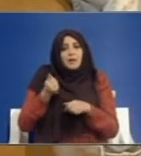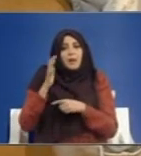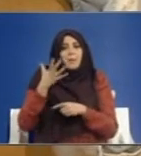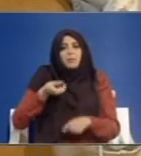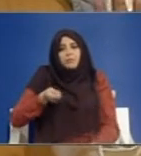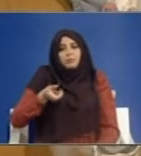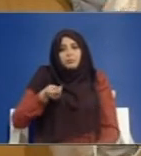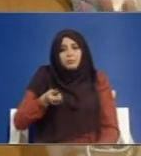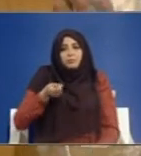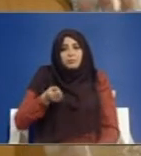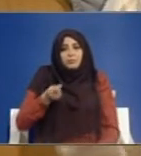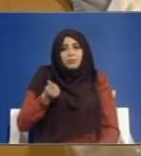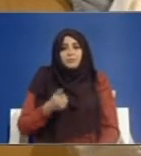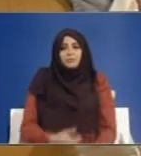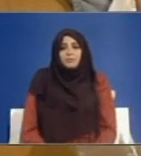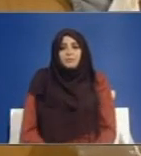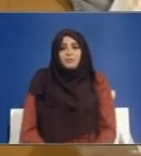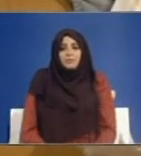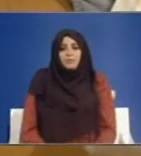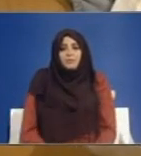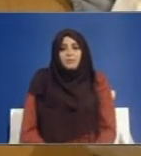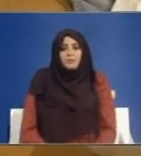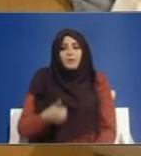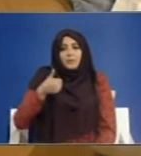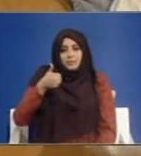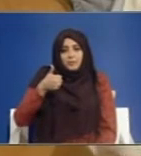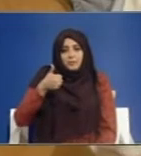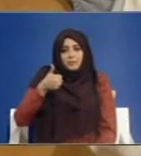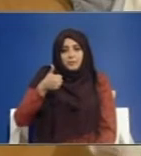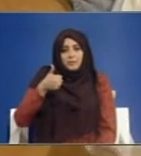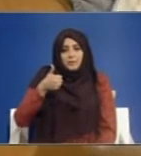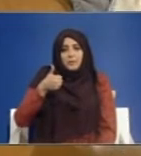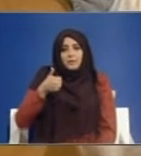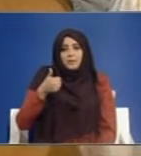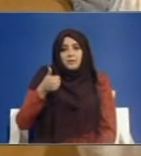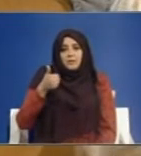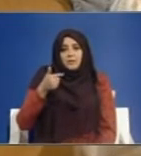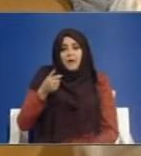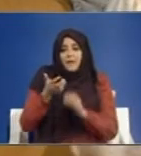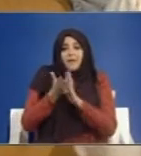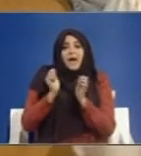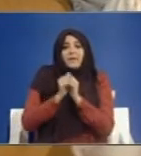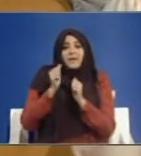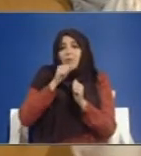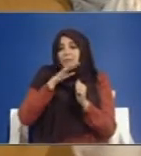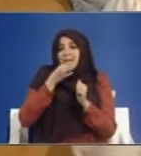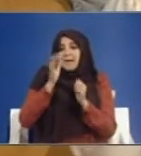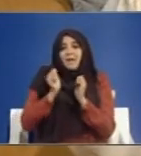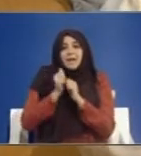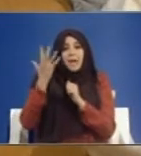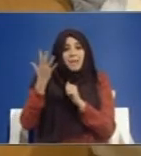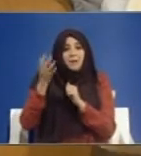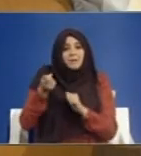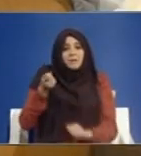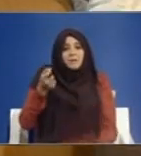وسبحنا بالأنامل فإنهن مسؤولات، هكذا قال النبي صلى الله عليه وسلم، سبحنا بالأنامل أي بالأصابع. لكن إذا